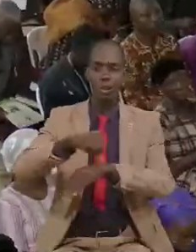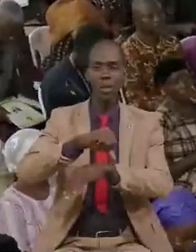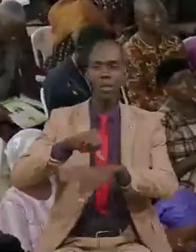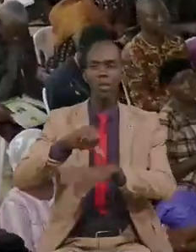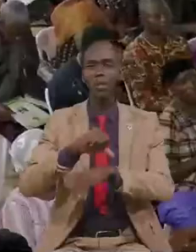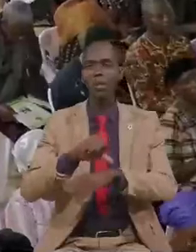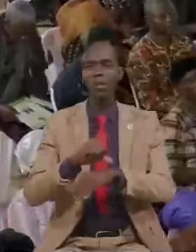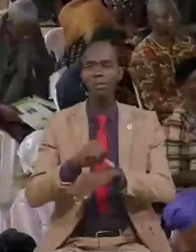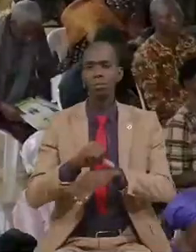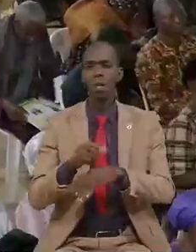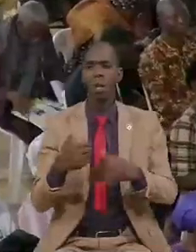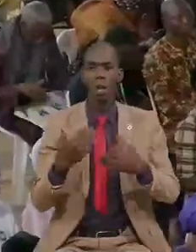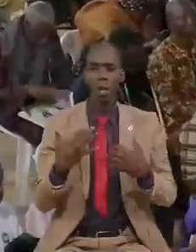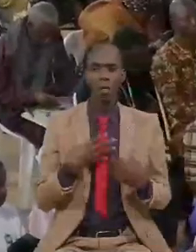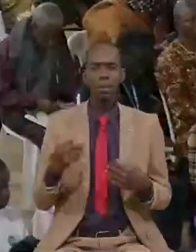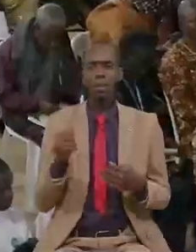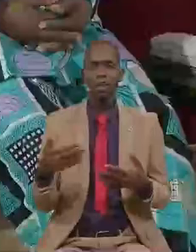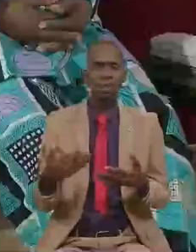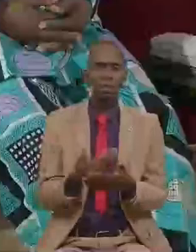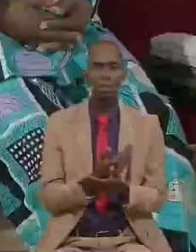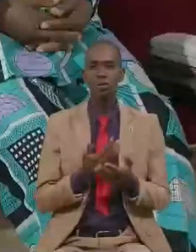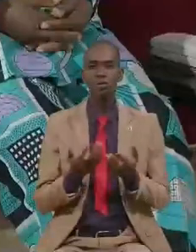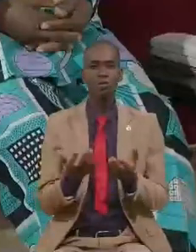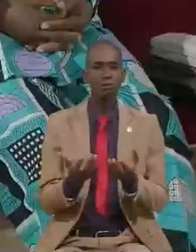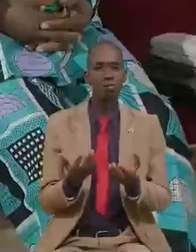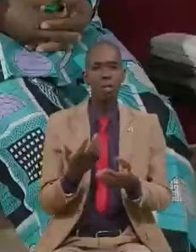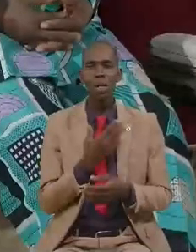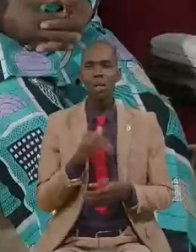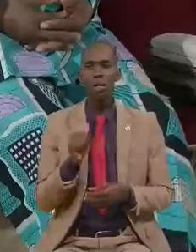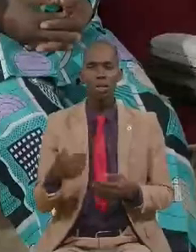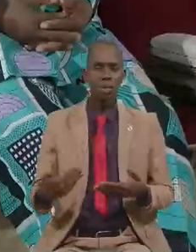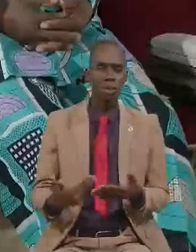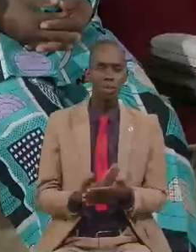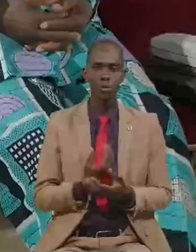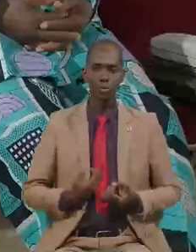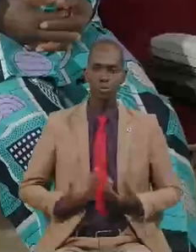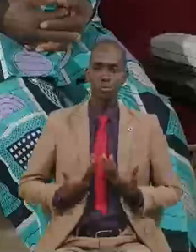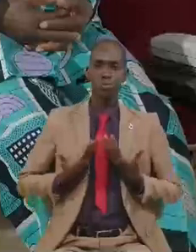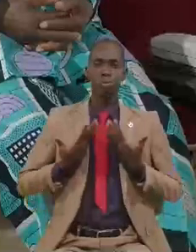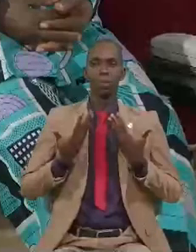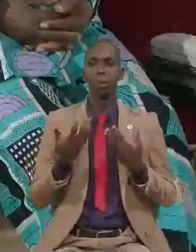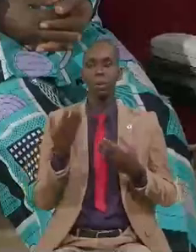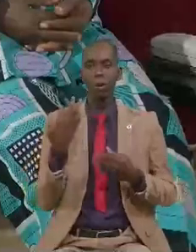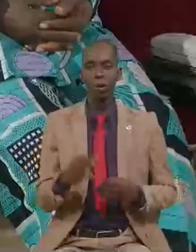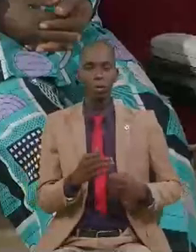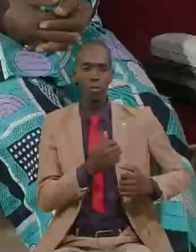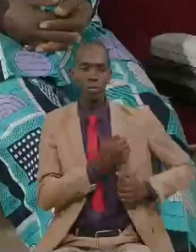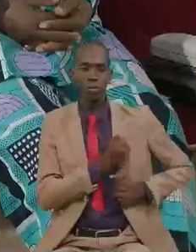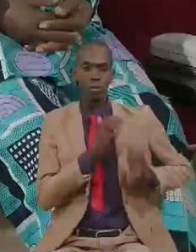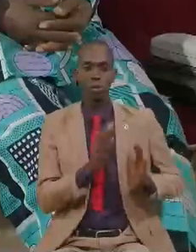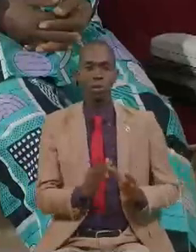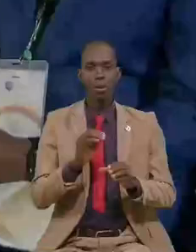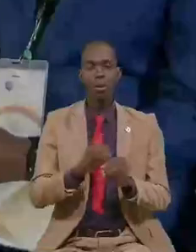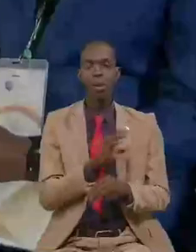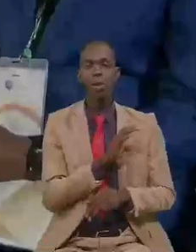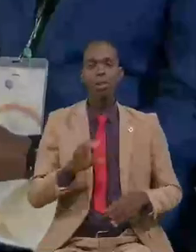nouvelle compréhension, et la nouvelle passion, et la nouvelle orientation des soldats de Christ pour